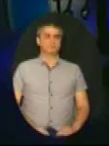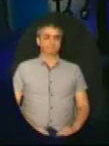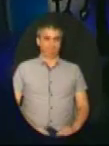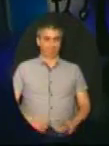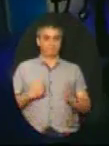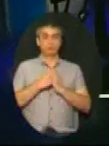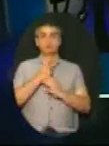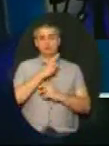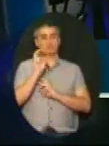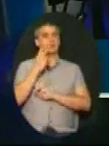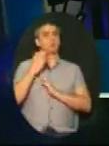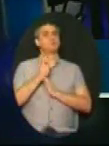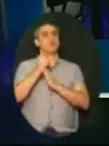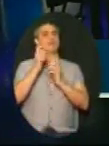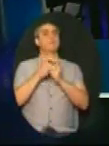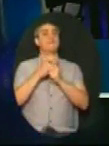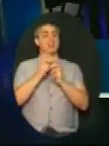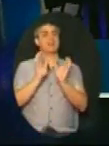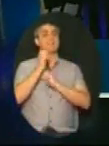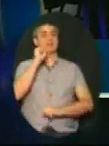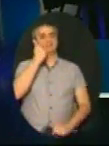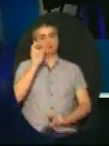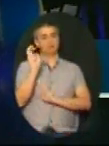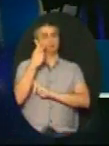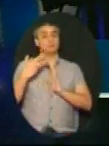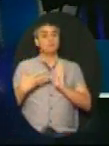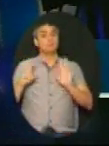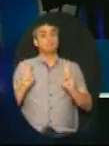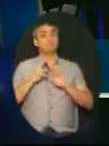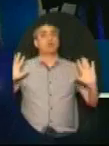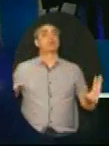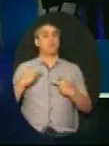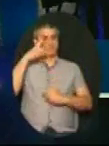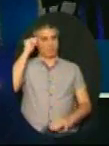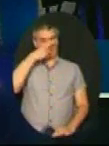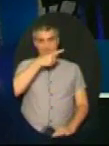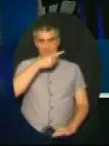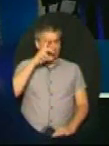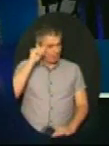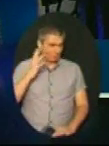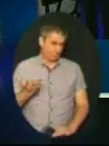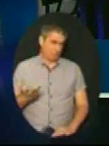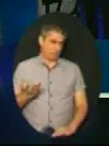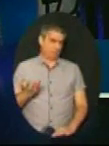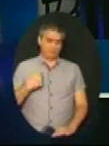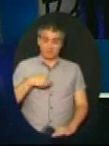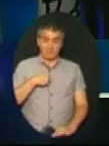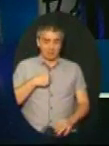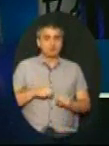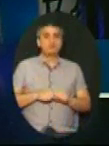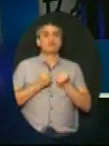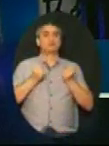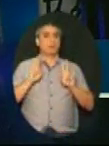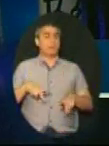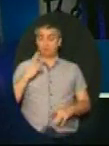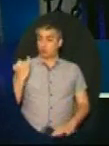בסוף השבוע קראו לי המובילים במפלגת המחנה הציוני לפגישה דחופה בתל אביב. בתל אביב, אלא מה? אנחנו במשבר עמוק, הם